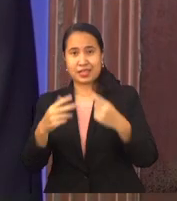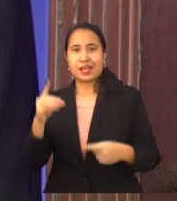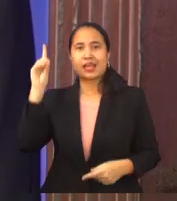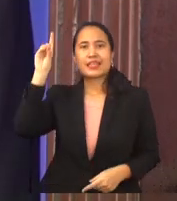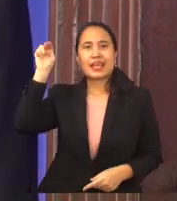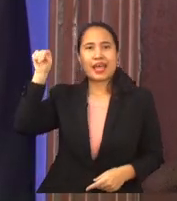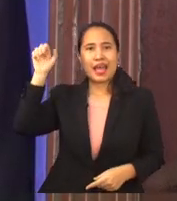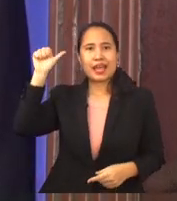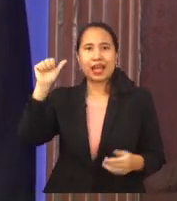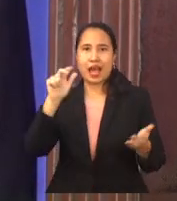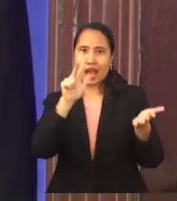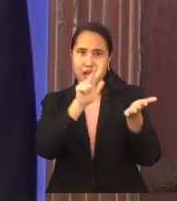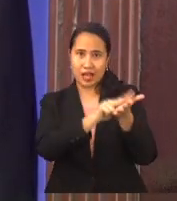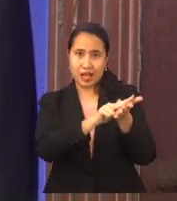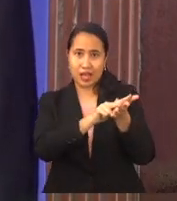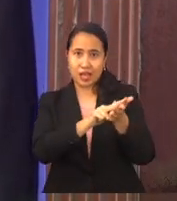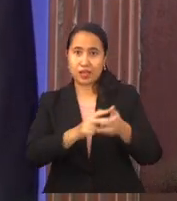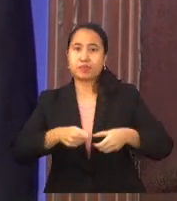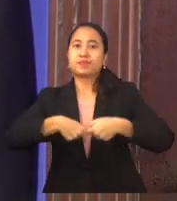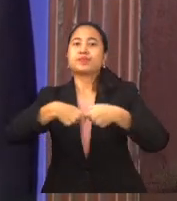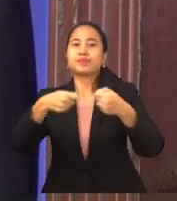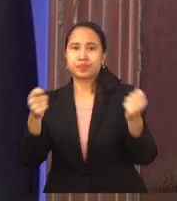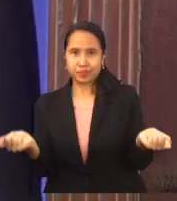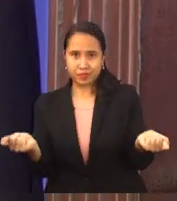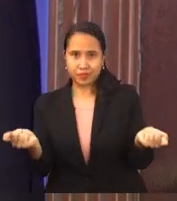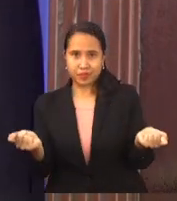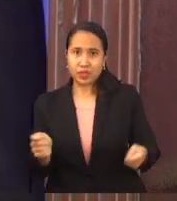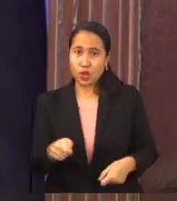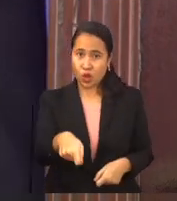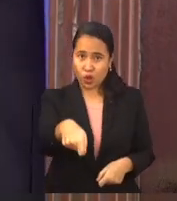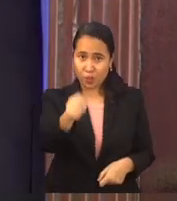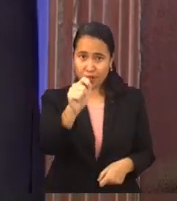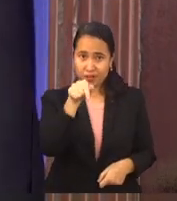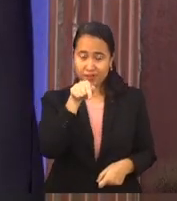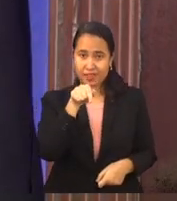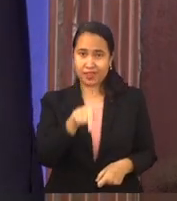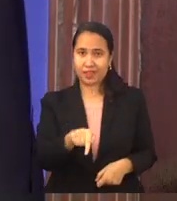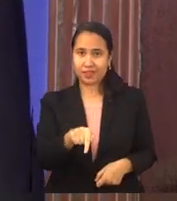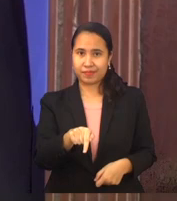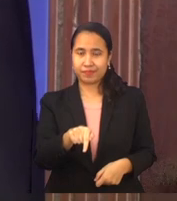wet uitvaardigde die voorzag in de oprichting ervan.